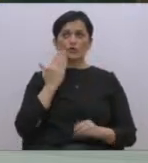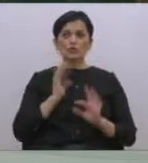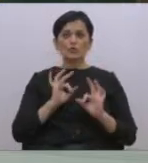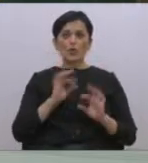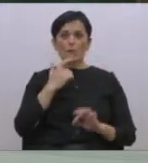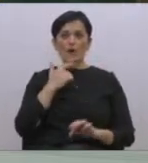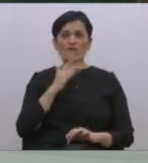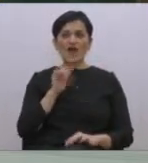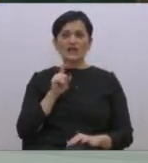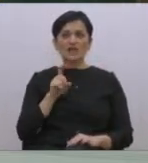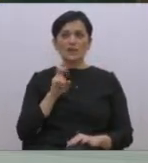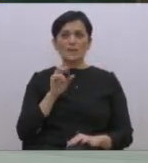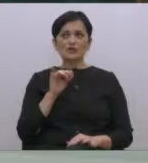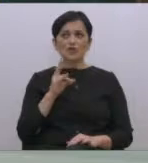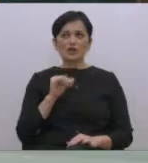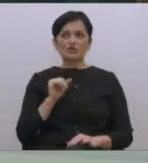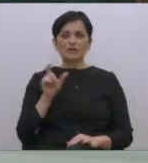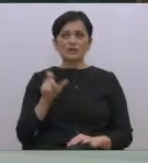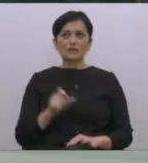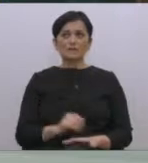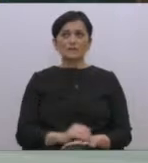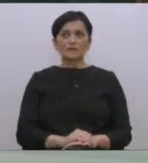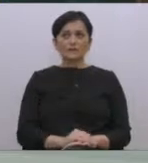მოხსენებელი ბატონი ვახტანგ ბაჩიაშვილი.